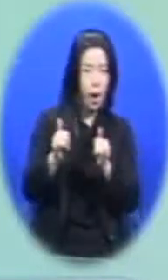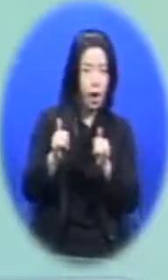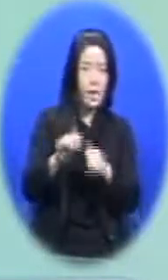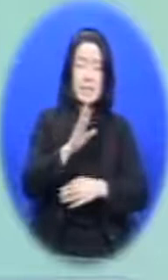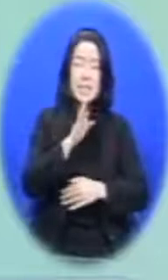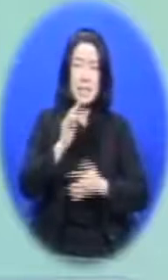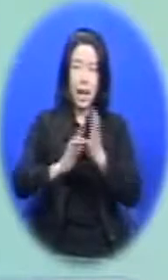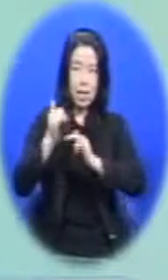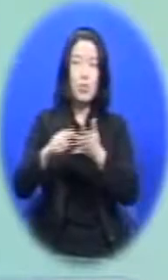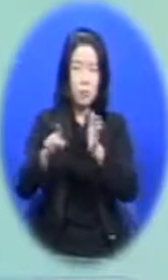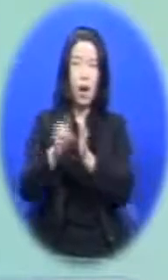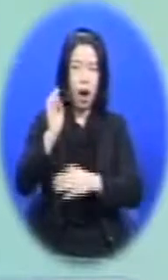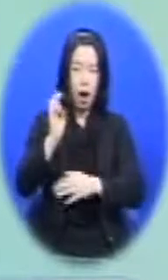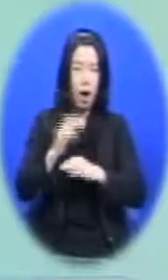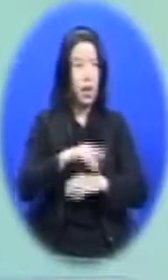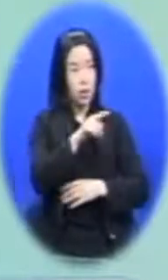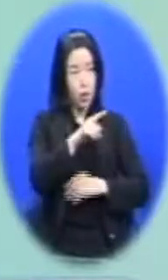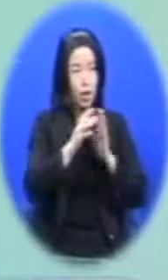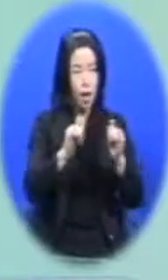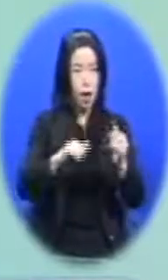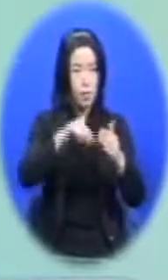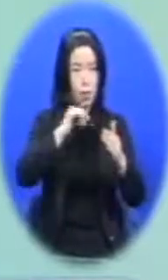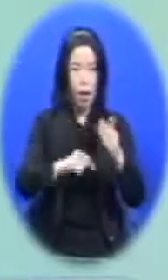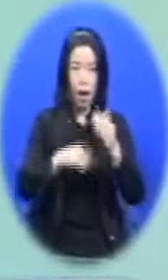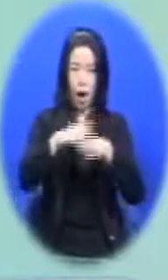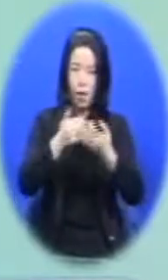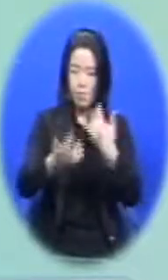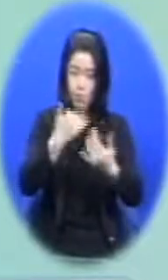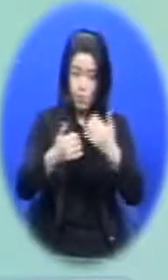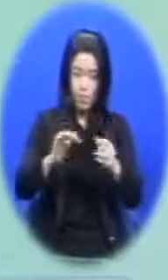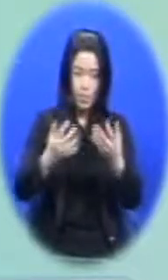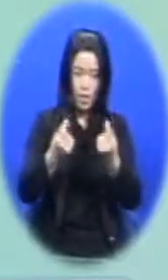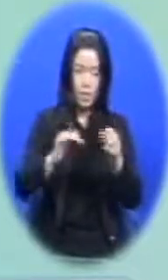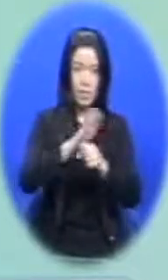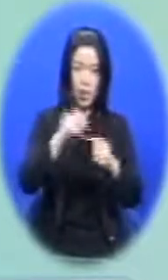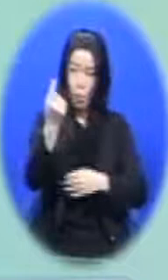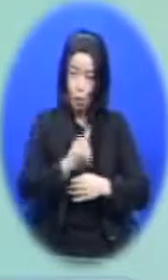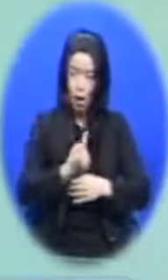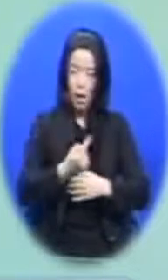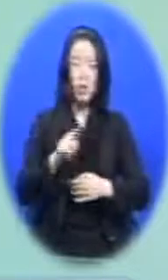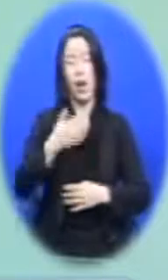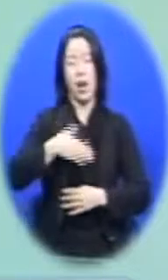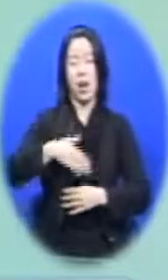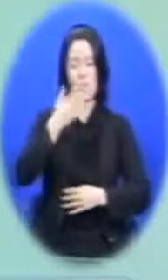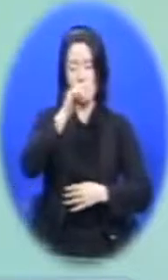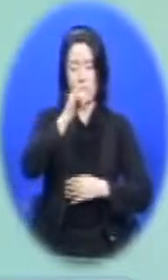진짜 예수를 믿는구나, 저 사람 속에 하나님의 불같은 사랑이 임했구나 하는 걸 알게 돼 있어요.